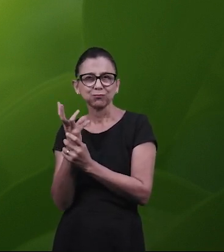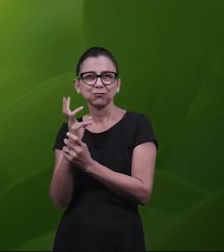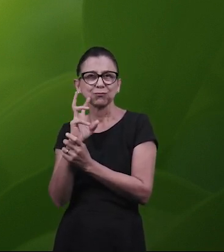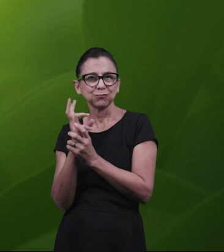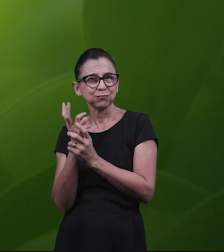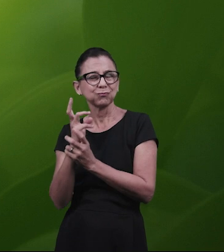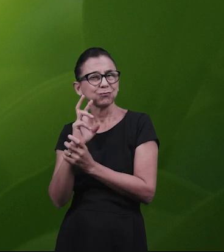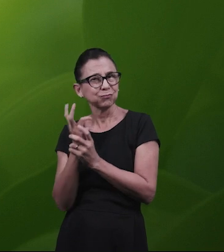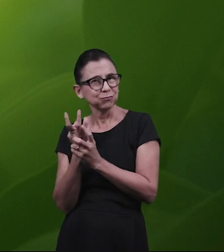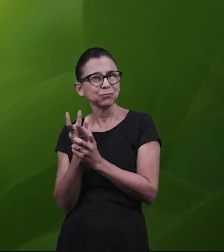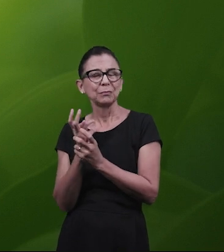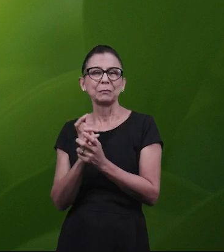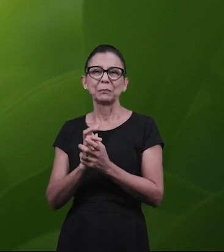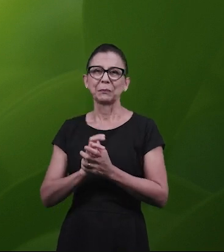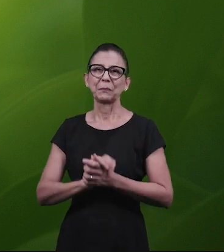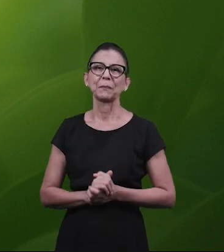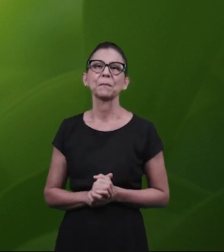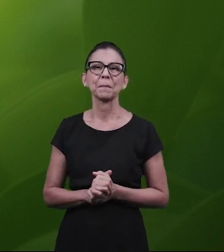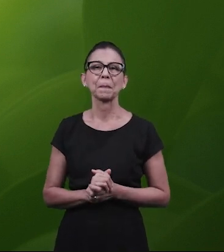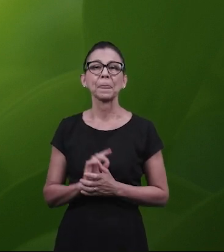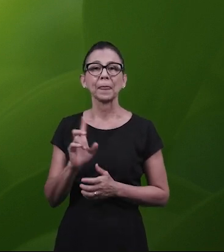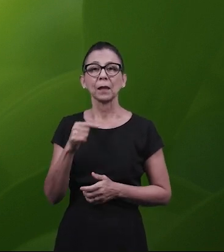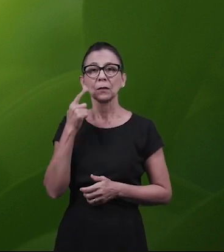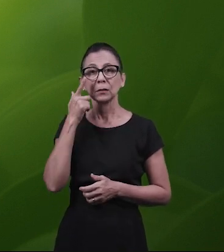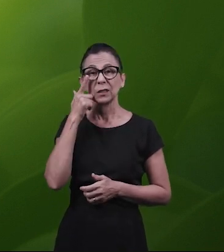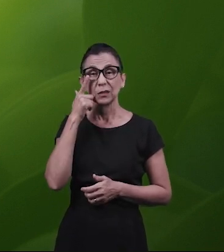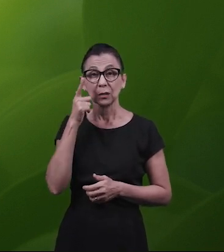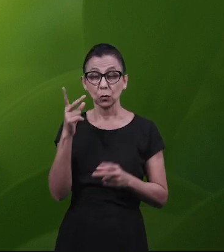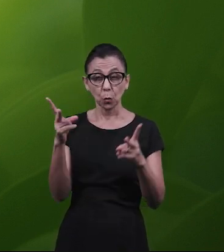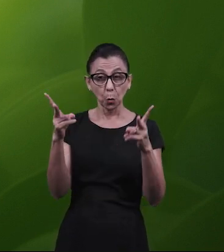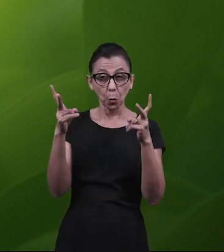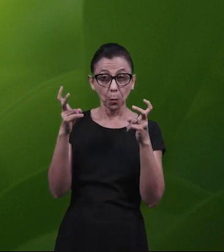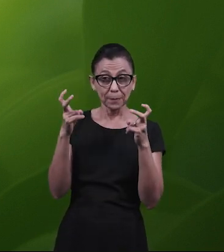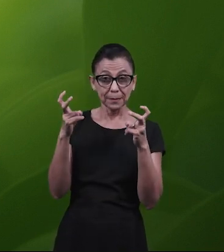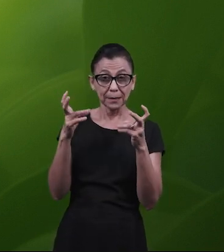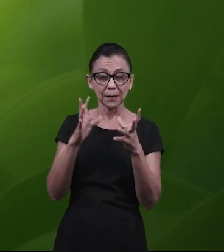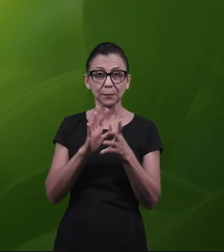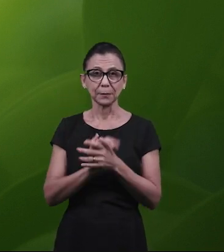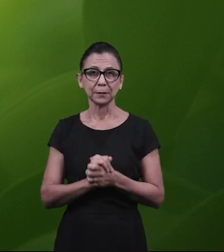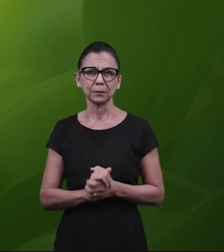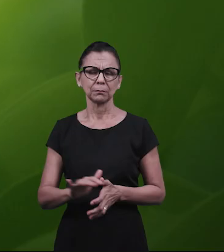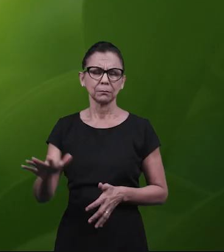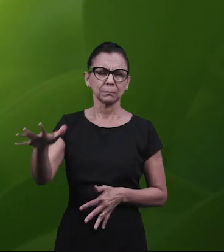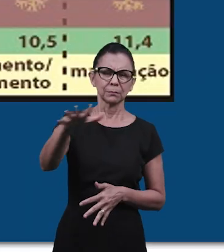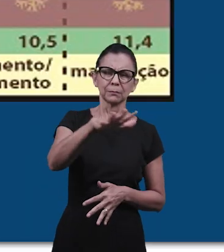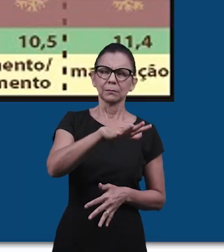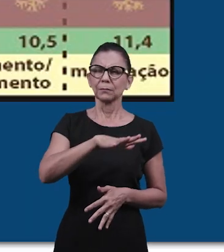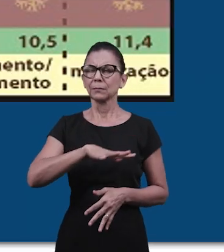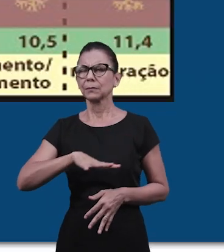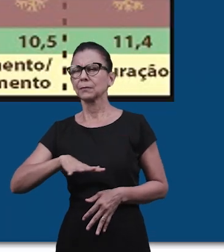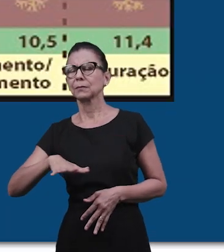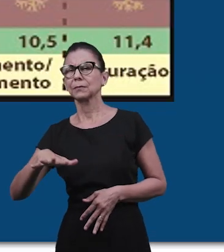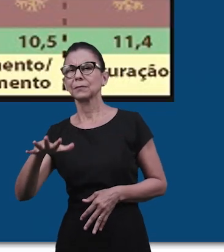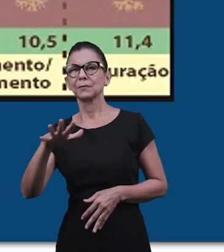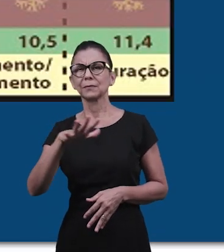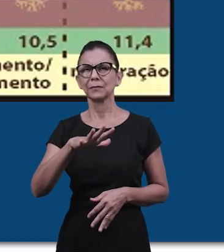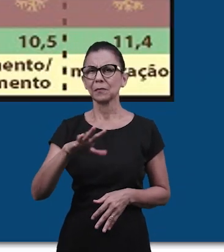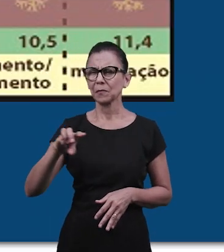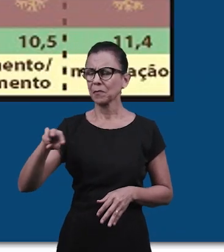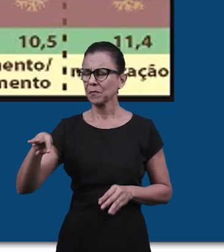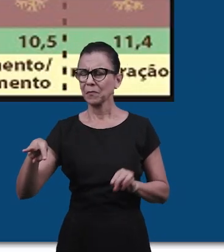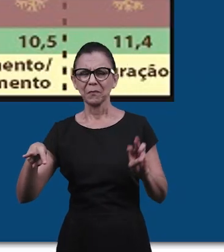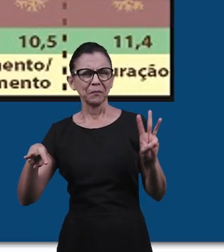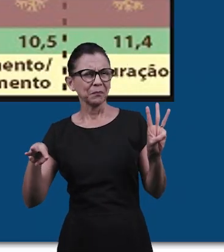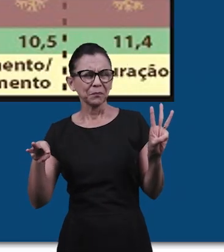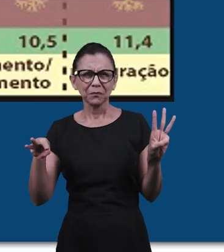même les yeux les plus entraînés qui font face, des fois, ils n'arrivent pas à distinguer le blé de